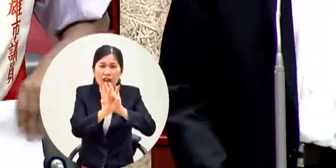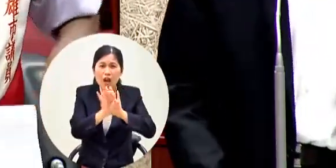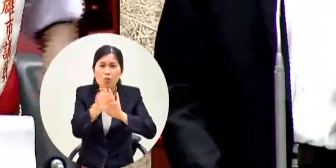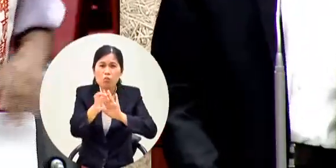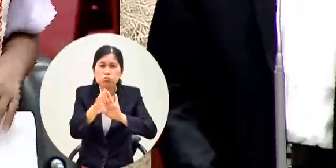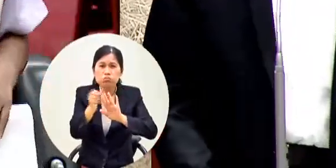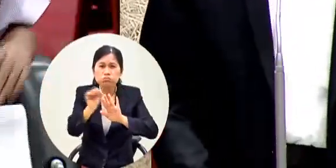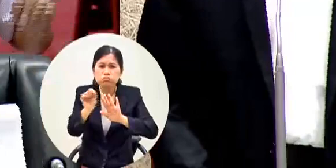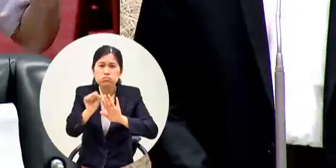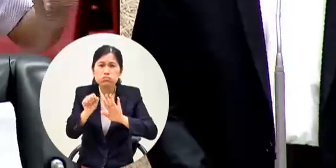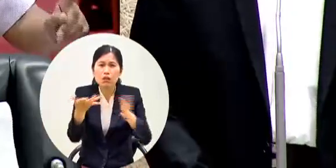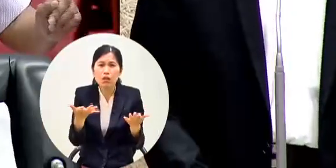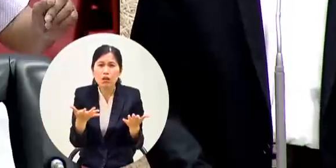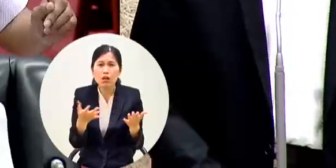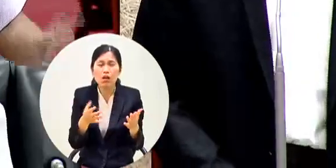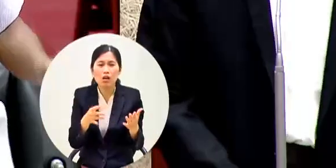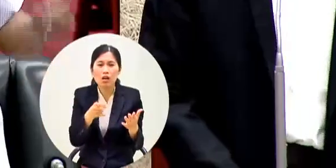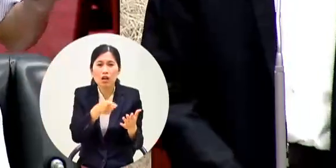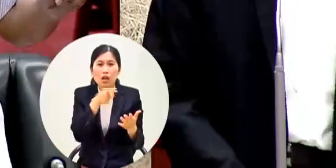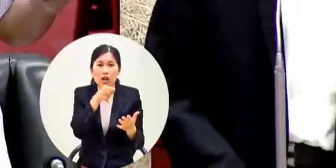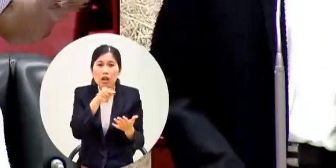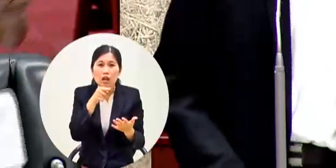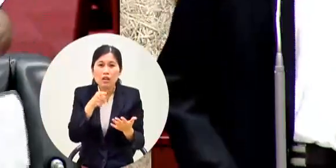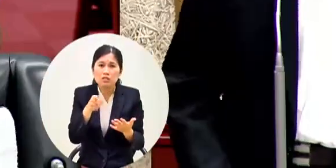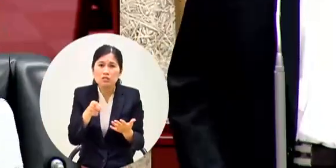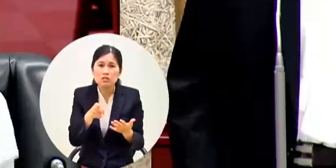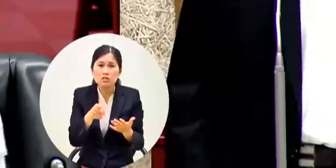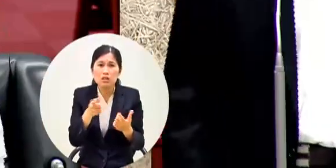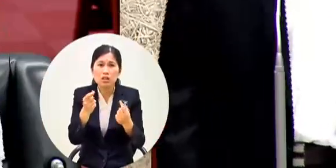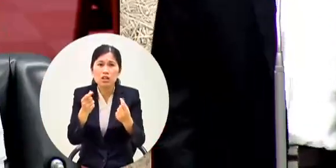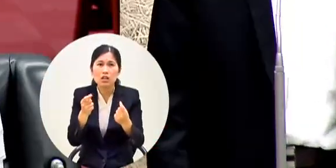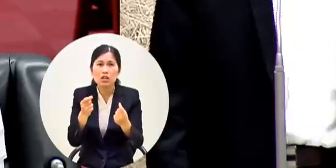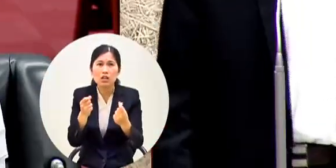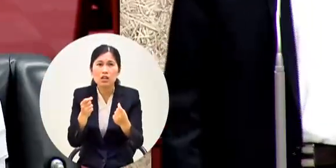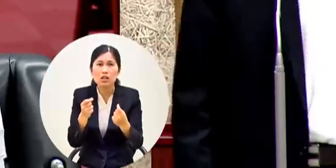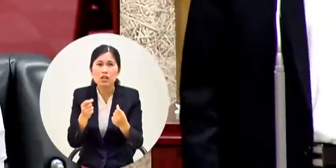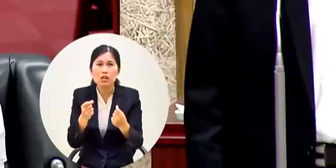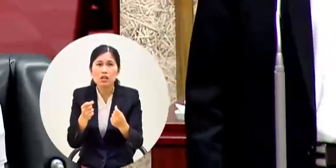中央内政部的营建署为主？